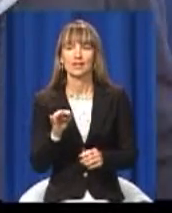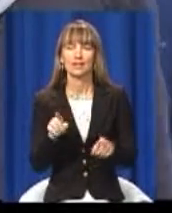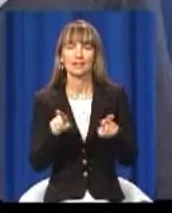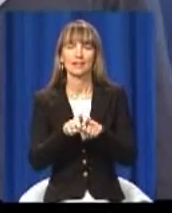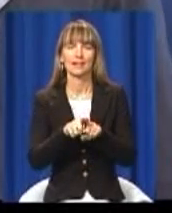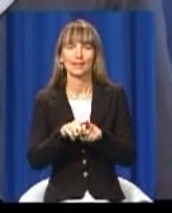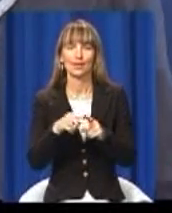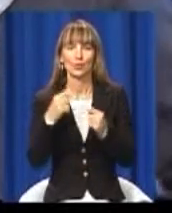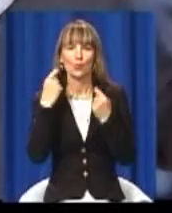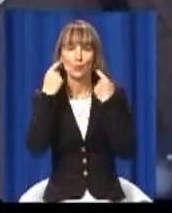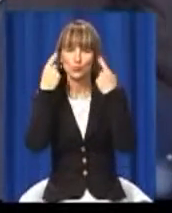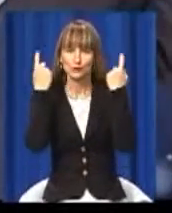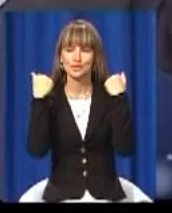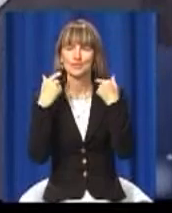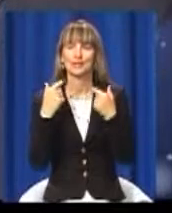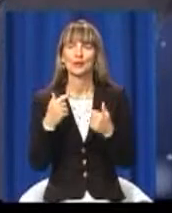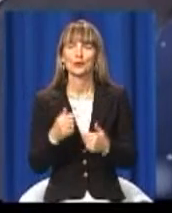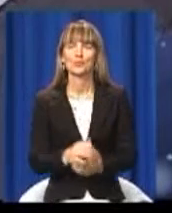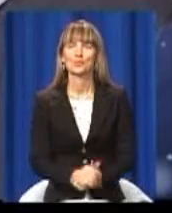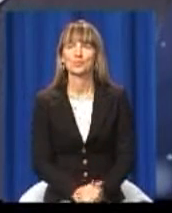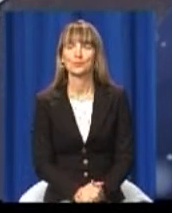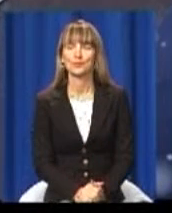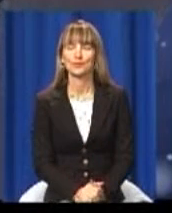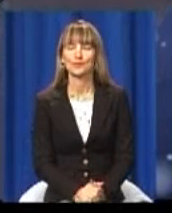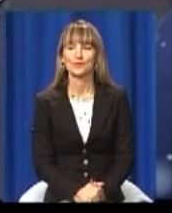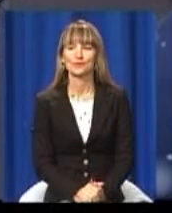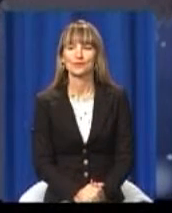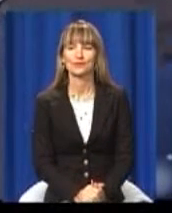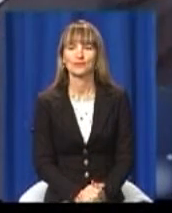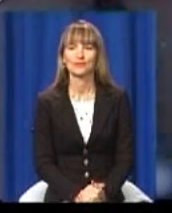вот. У него вот такие.